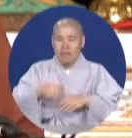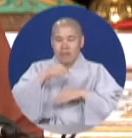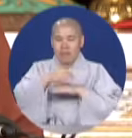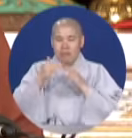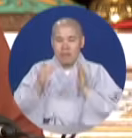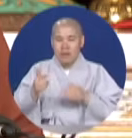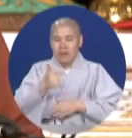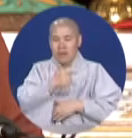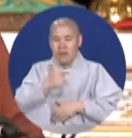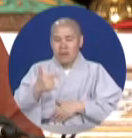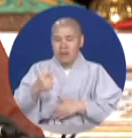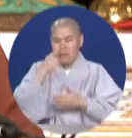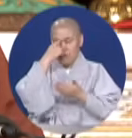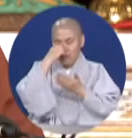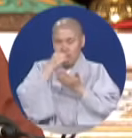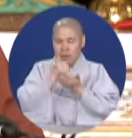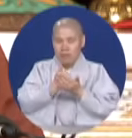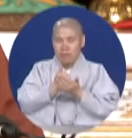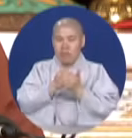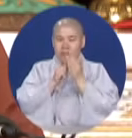방장 스님을 찾아뵀어요.